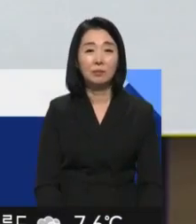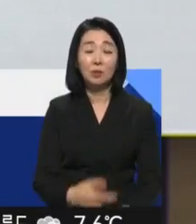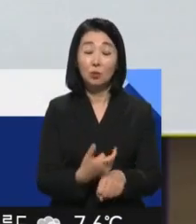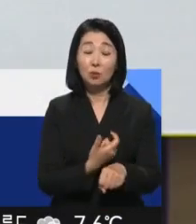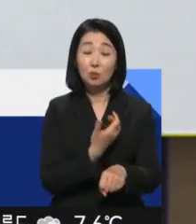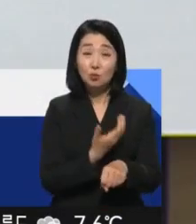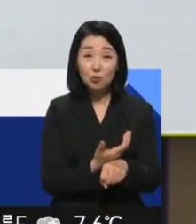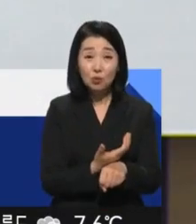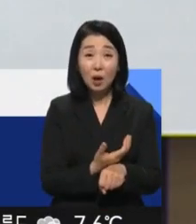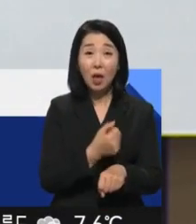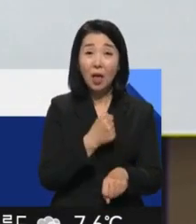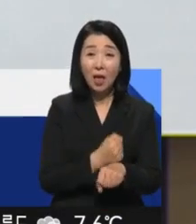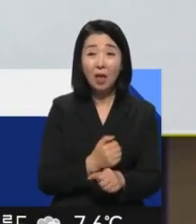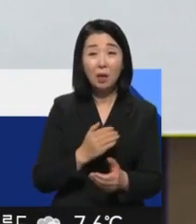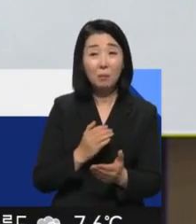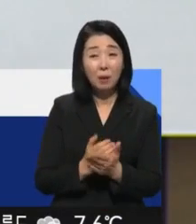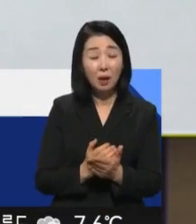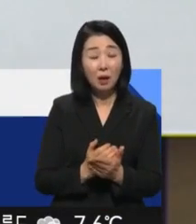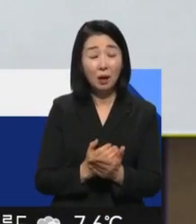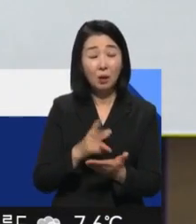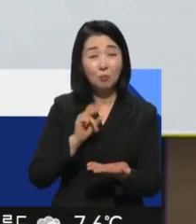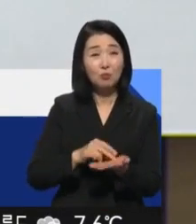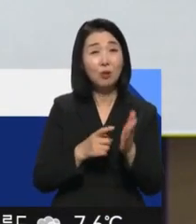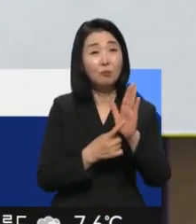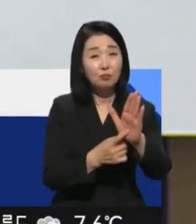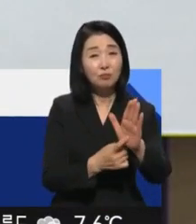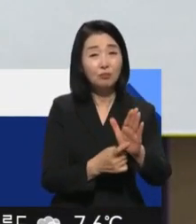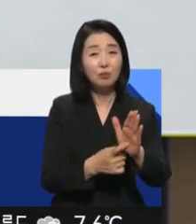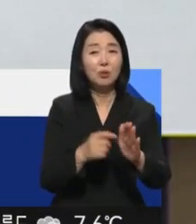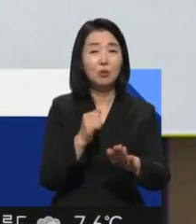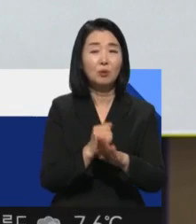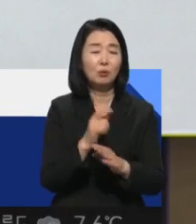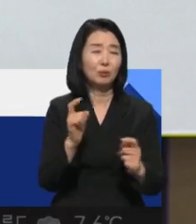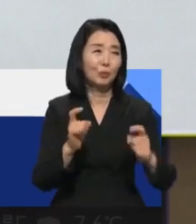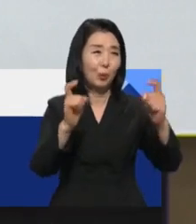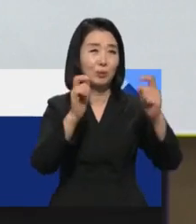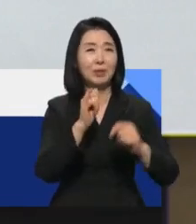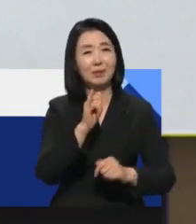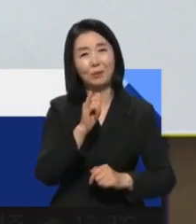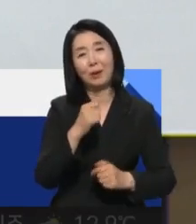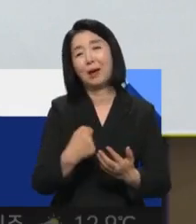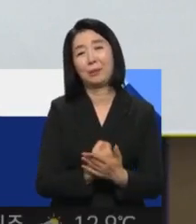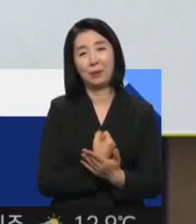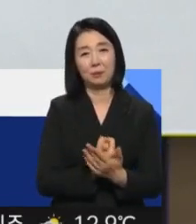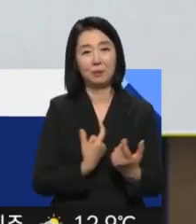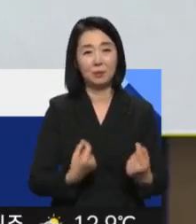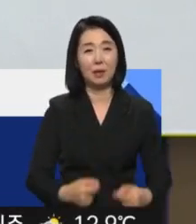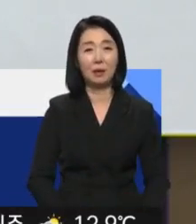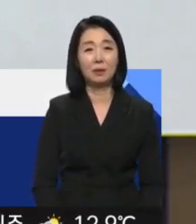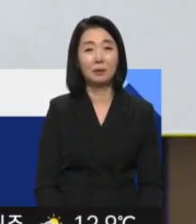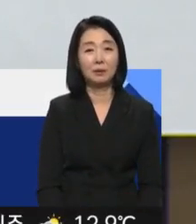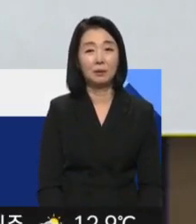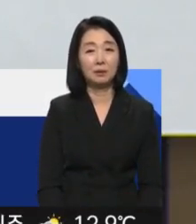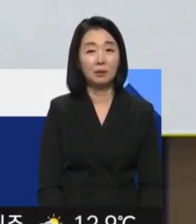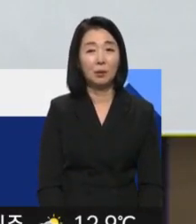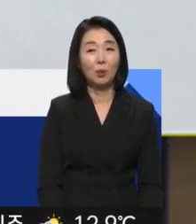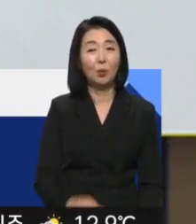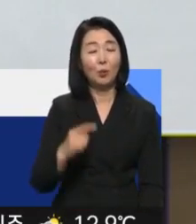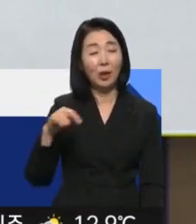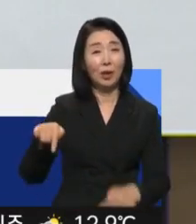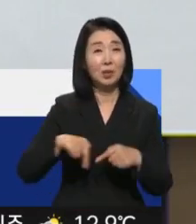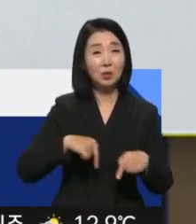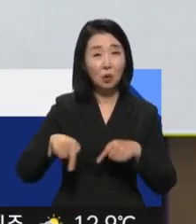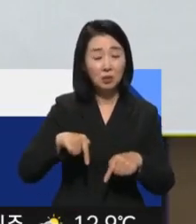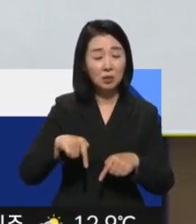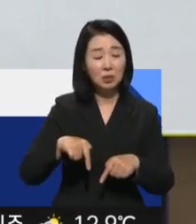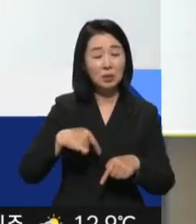69시간이냐 아니냐는 문제로 부각되면서 쓸데없는 그런 논쟁에 들어간 것이 참 안타깝게 생각합니다. 매우 정무적 감각을 조금 우리가